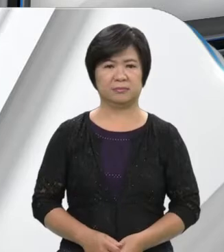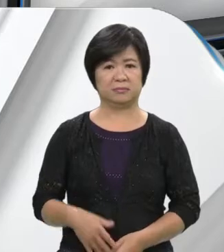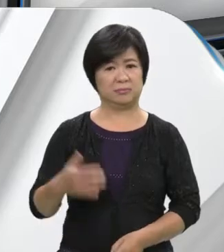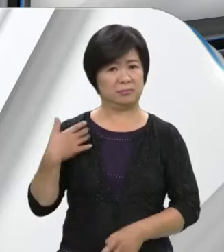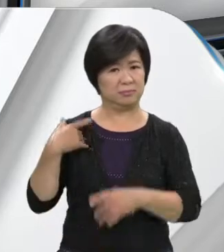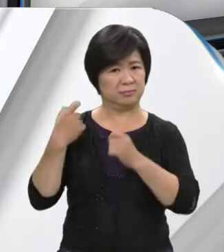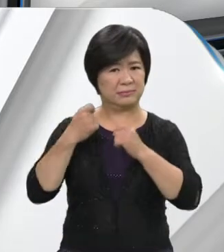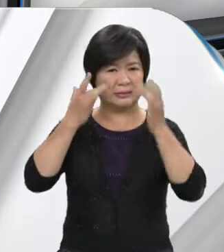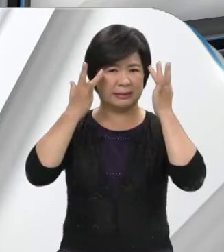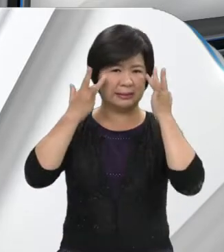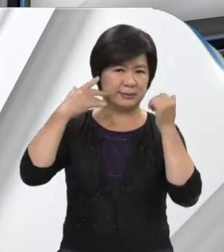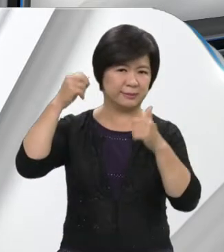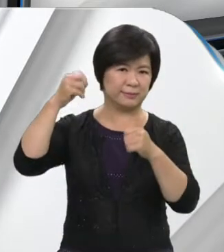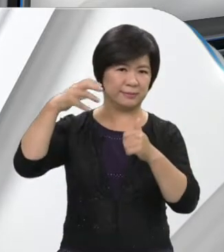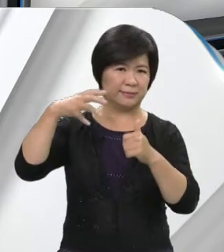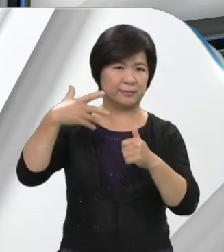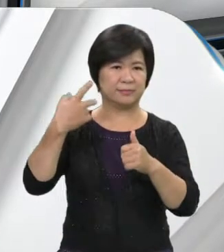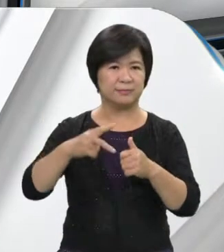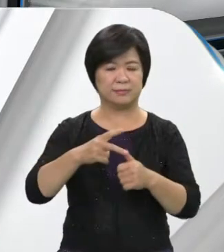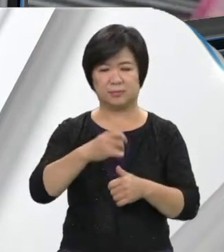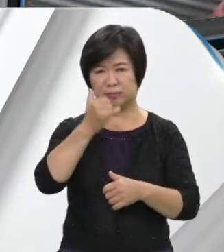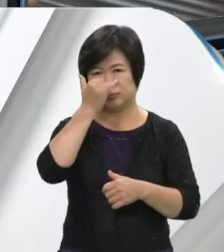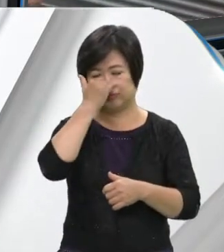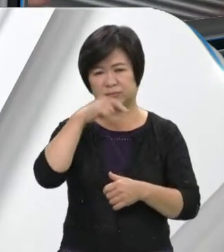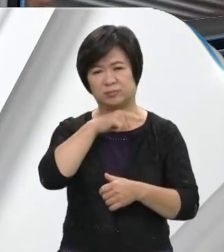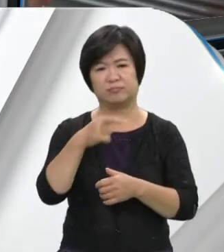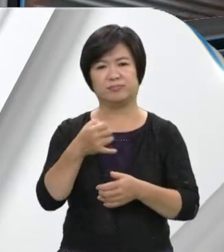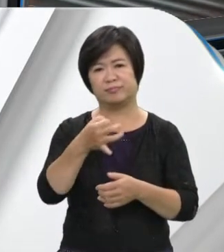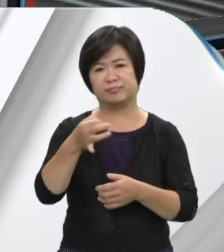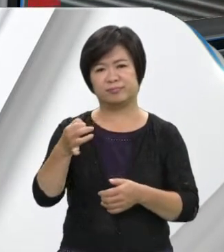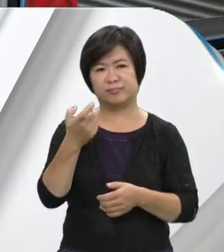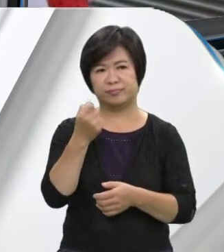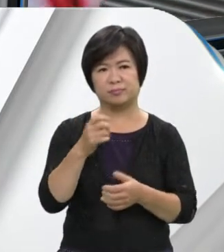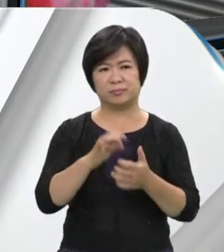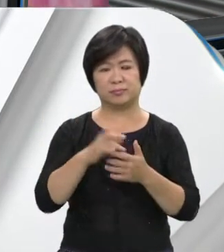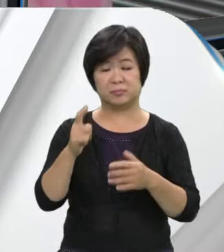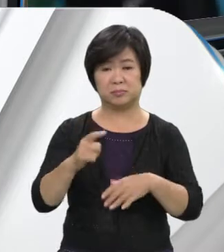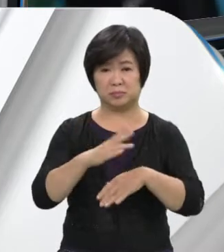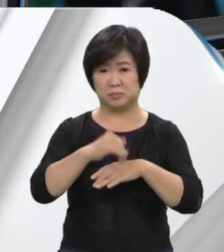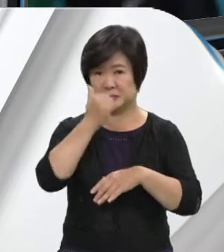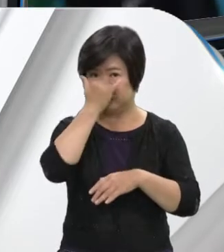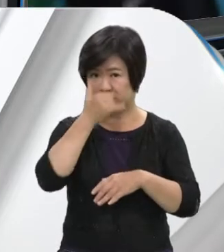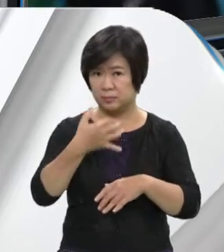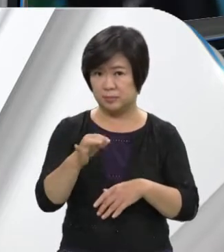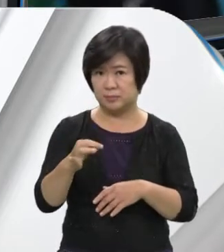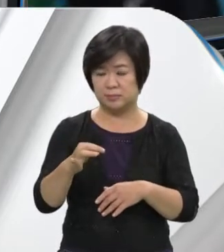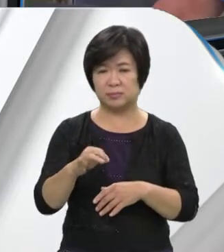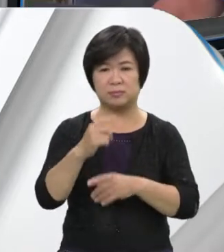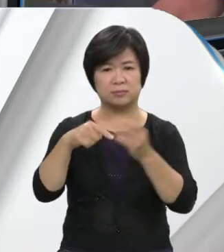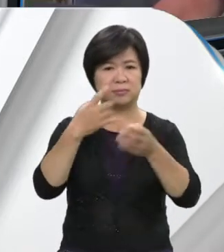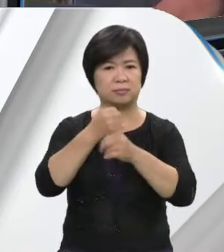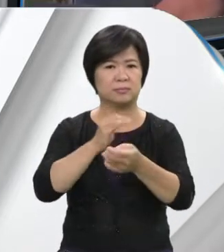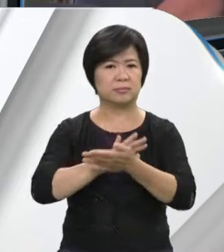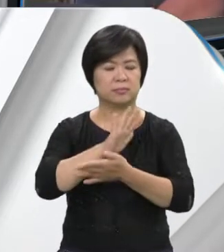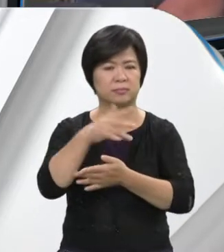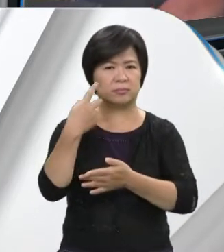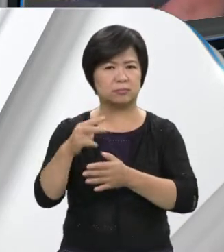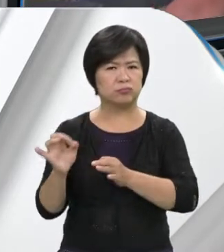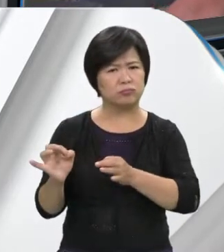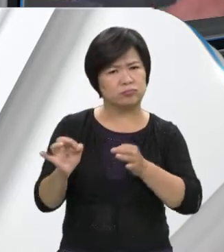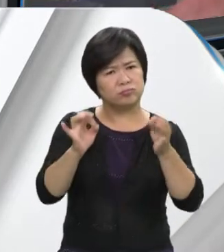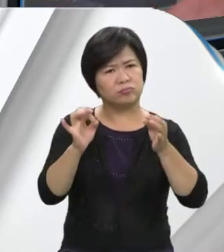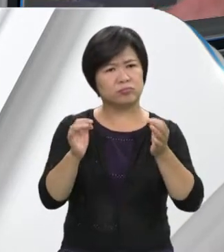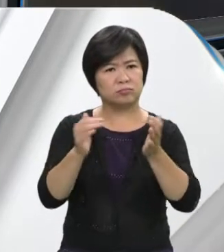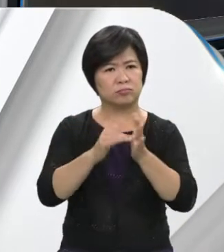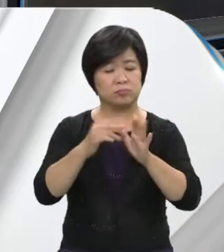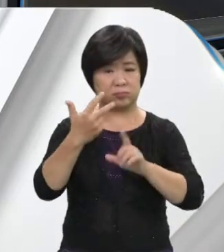两百个天使也不符合国家黑主牛个小念，不过某主个国家才是对五年结果好处惊喜。独立